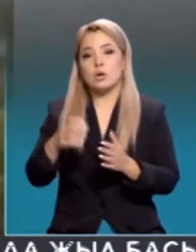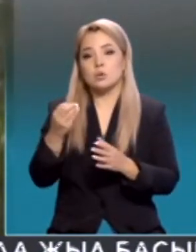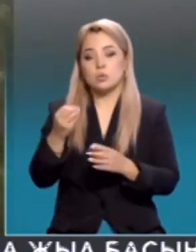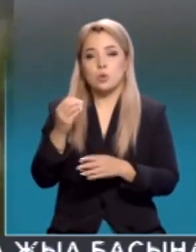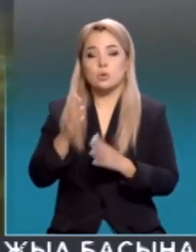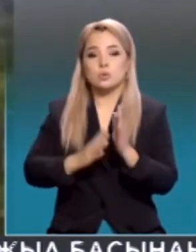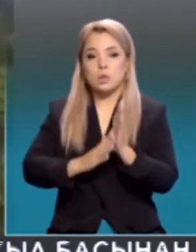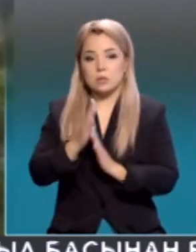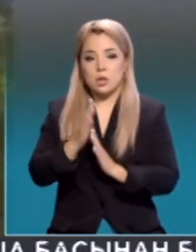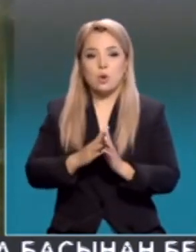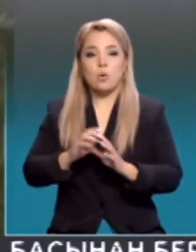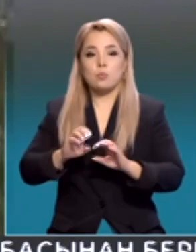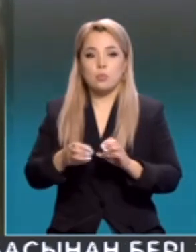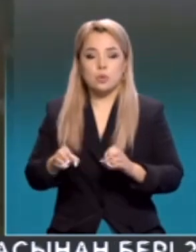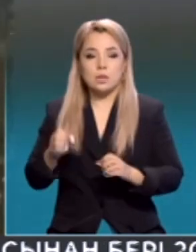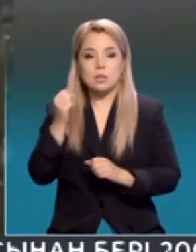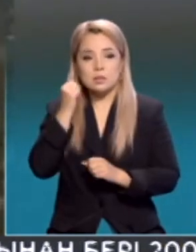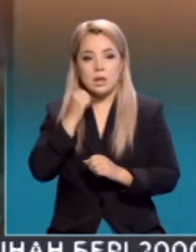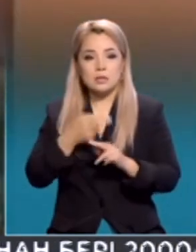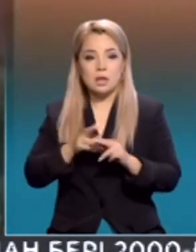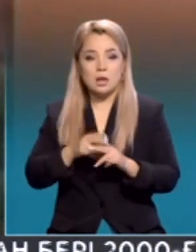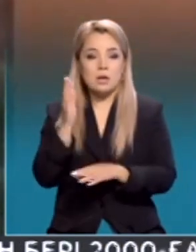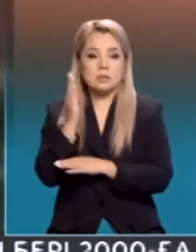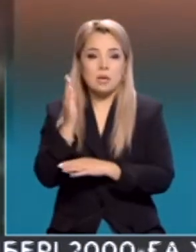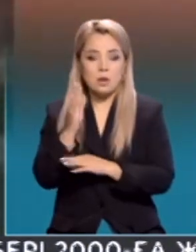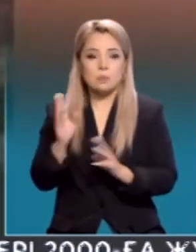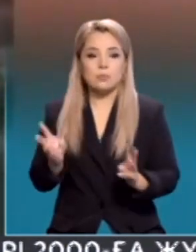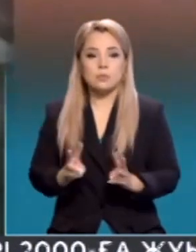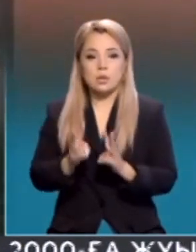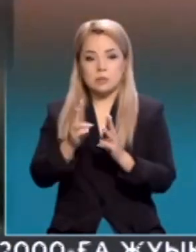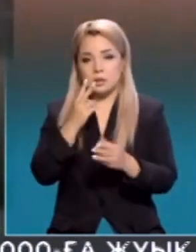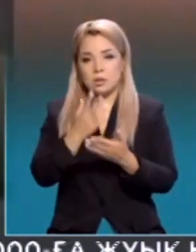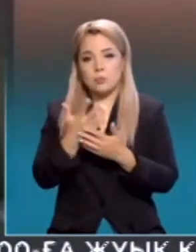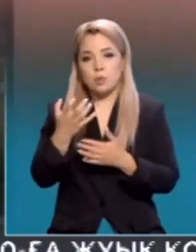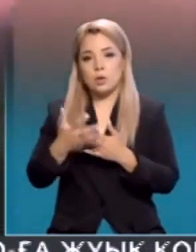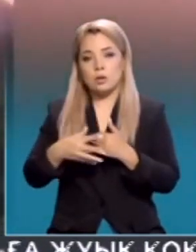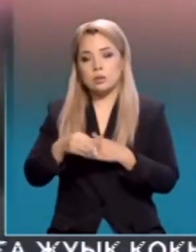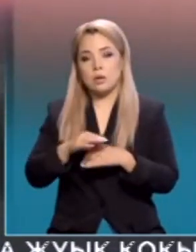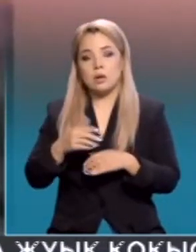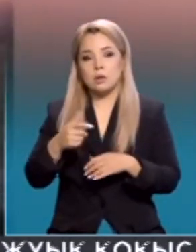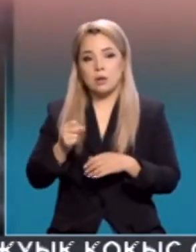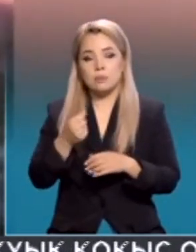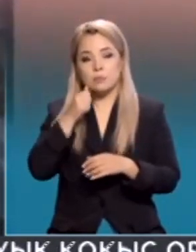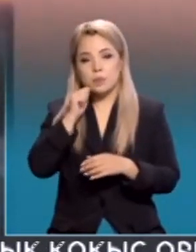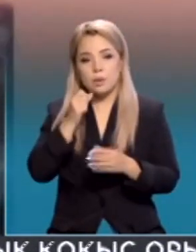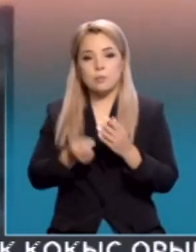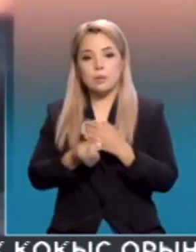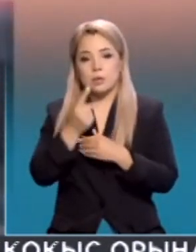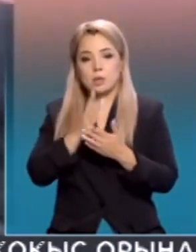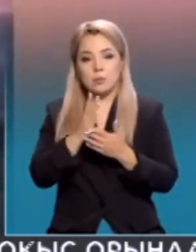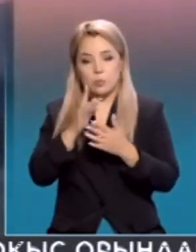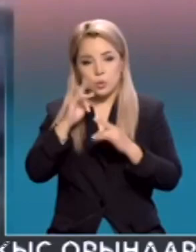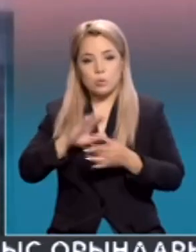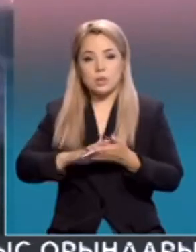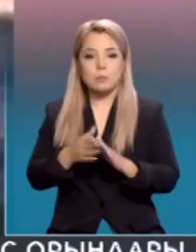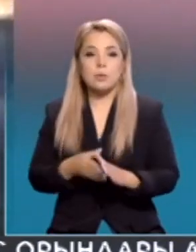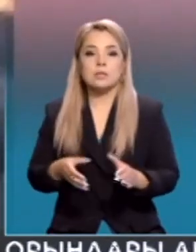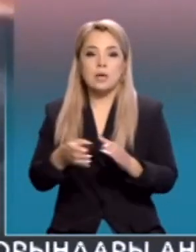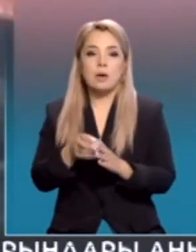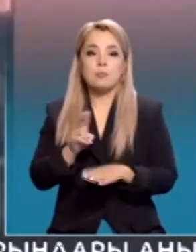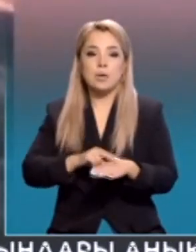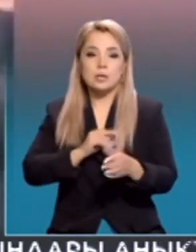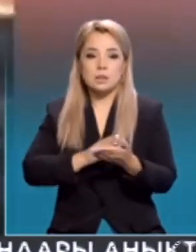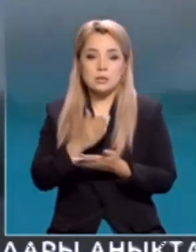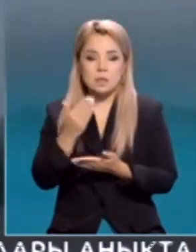мен шөптер бықсуда. Ал екінші өрттің аумағы 500 гектарды құрайды. Ол кеше пайда болған. Тілсіз жауды сөндіруге төтенше төтенше жағдай полиция